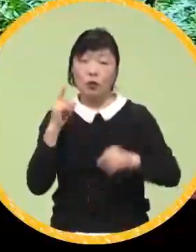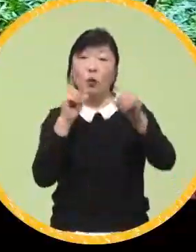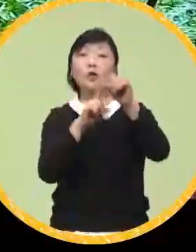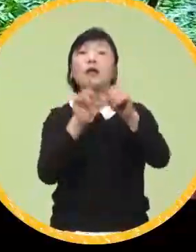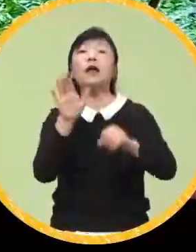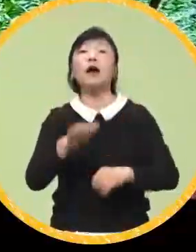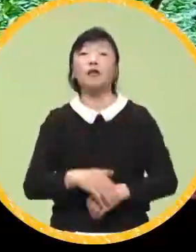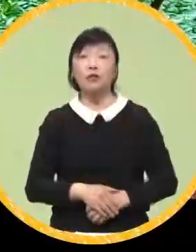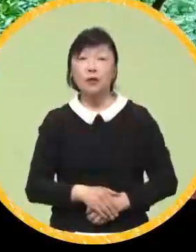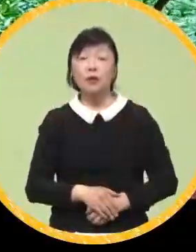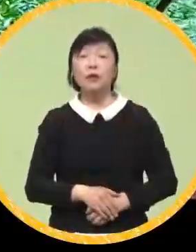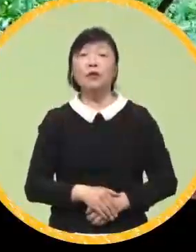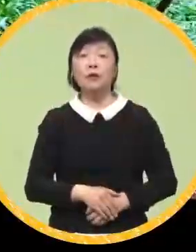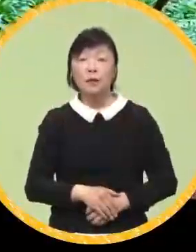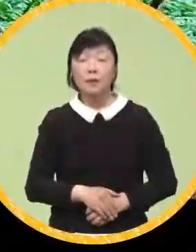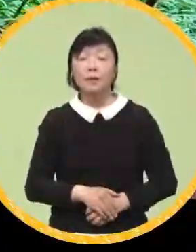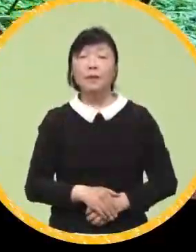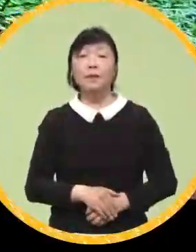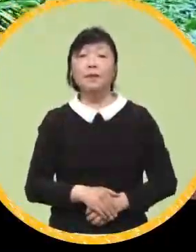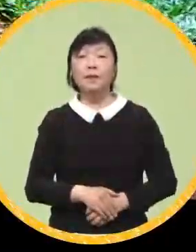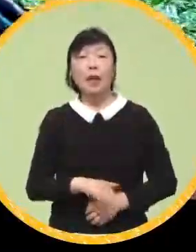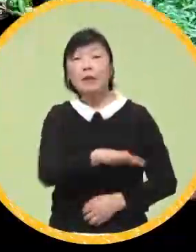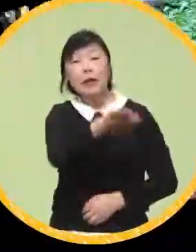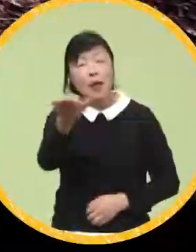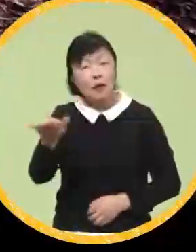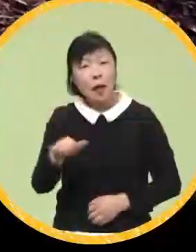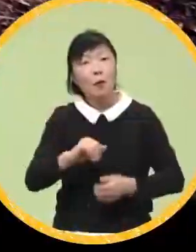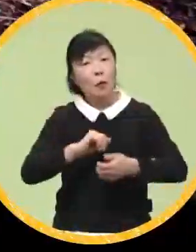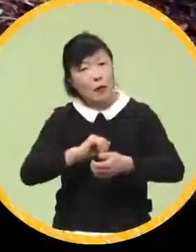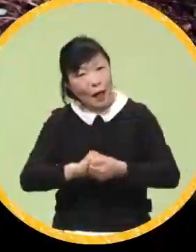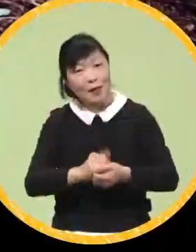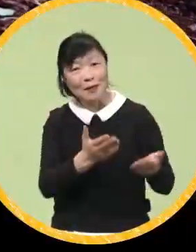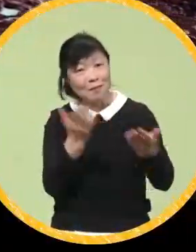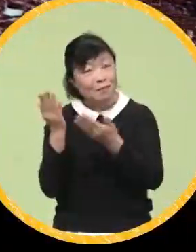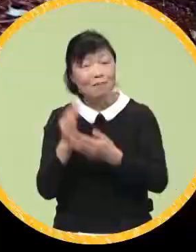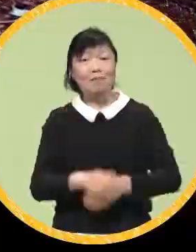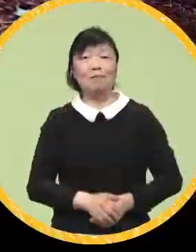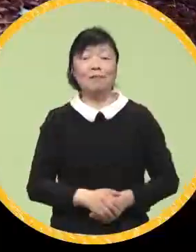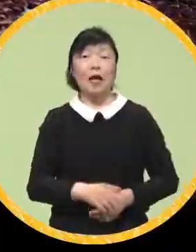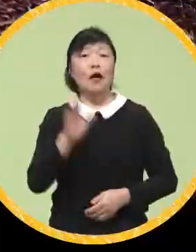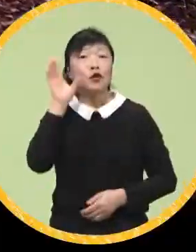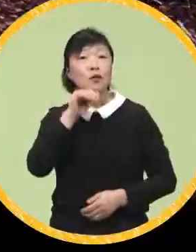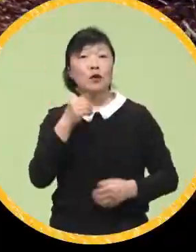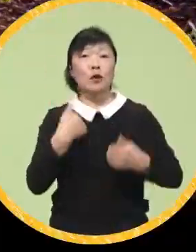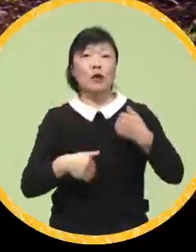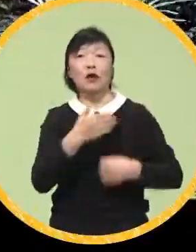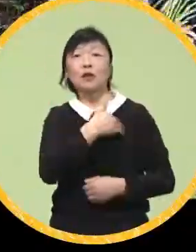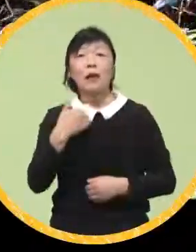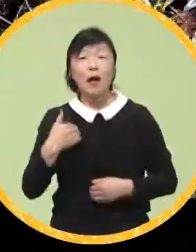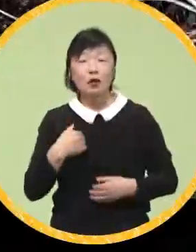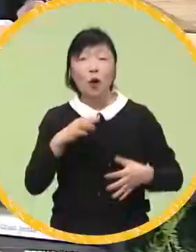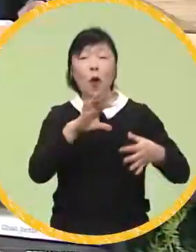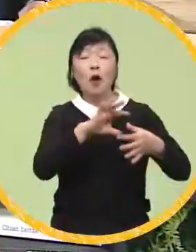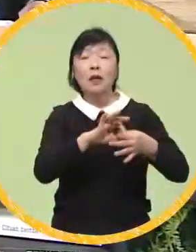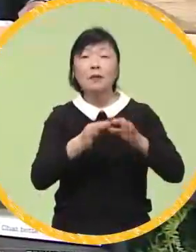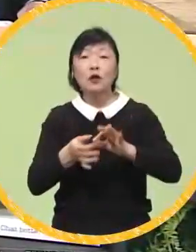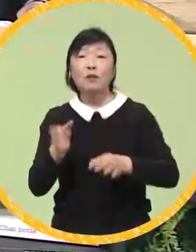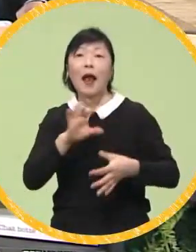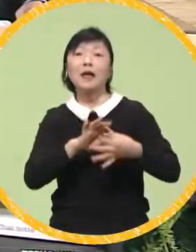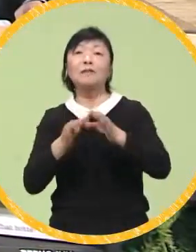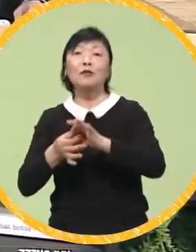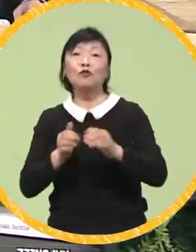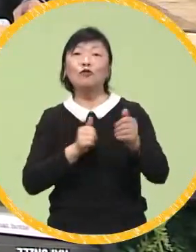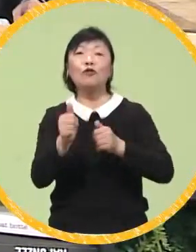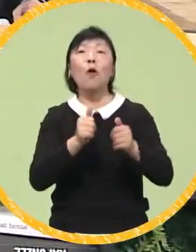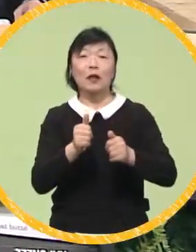いい方法です予想最後でしたよ皆さんあってみてくださいような楽しそうでしたさあ趣味として楽しめるオリンピックパラリンピック競技最後はです